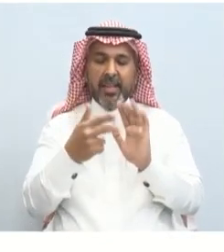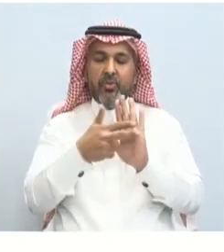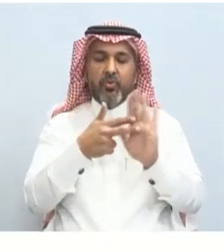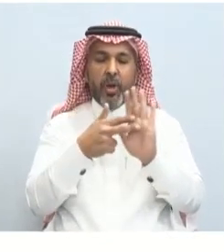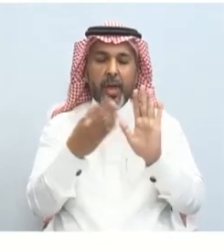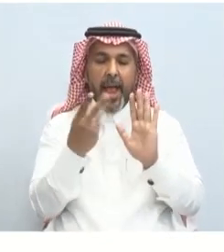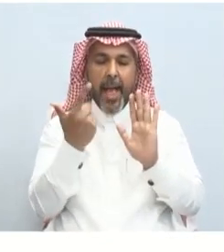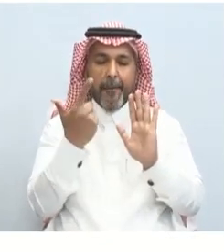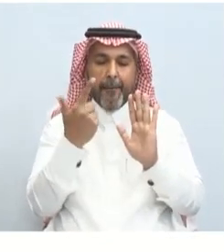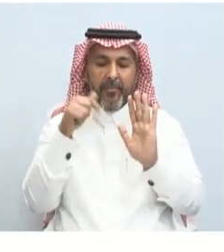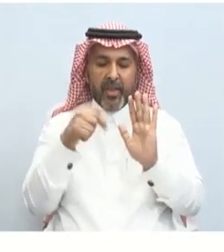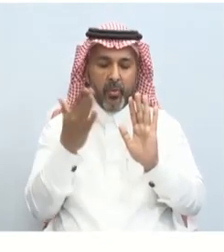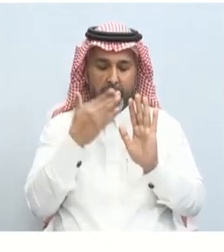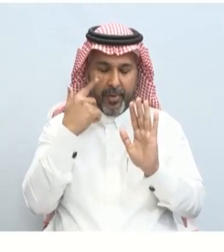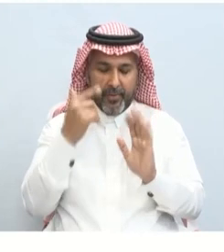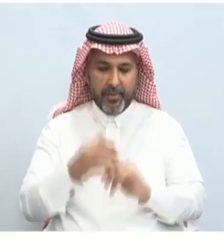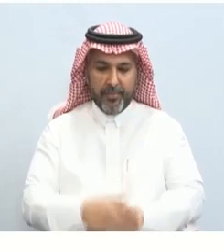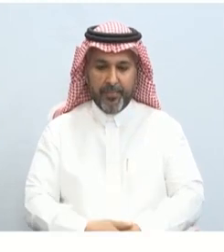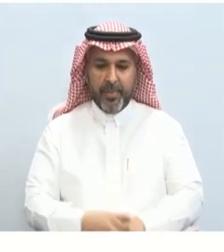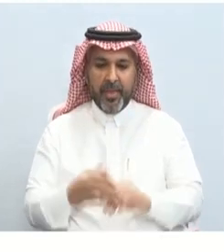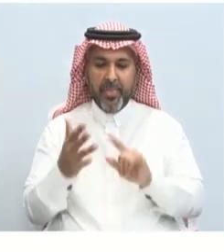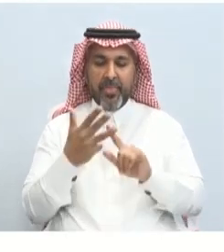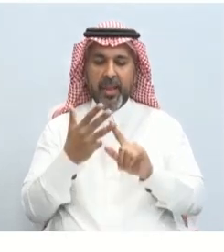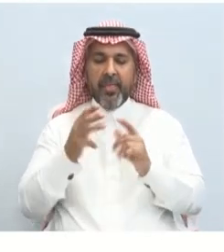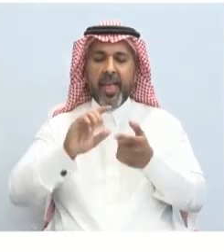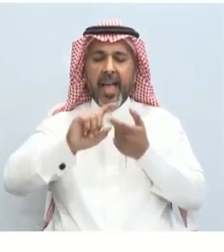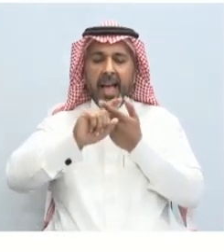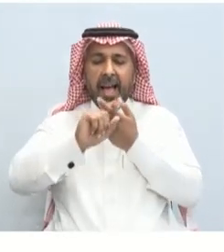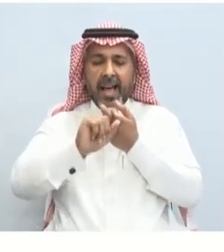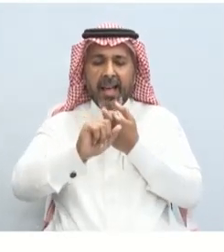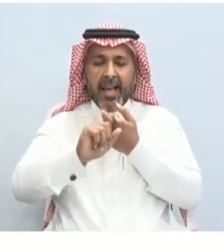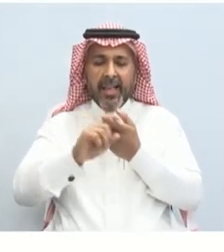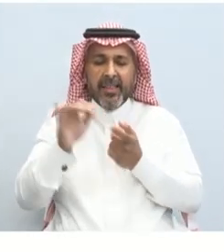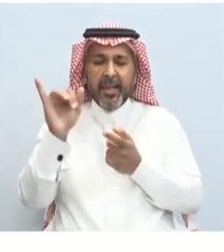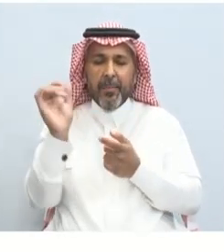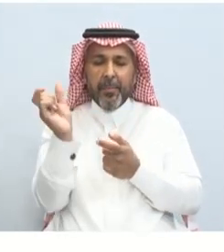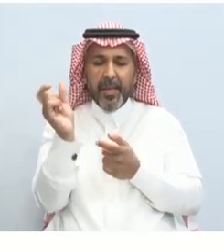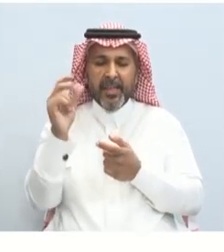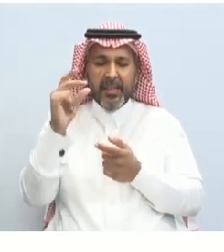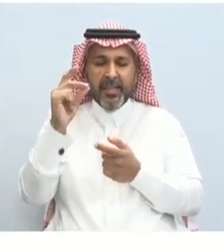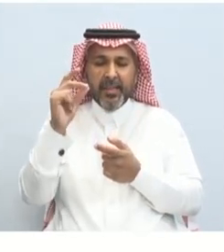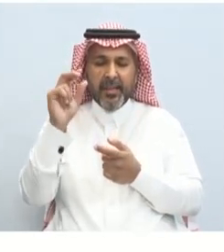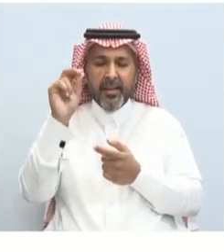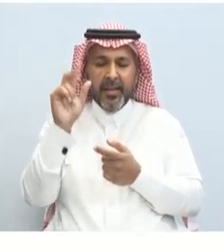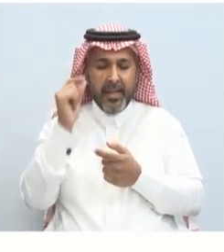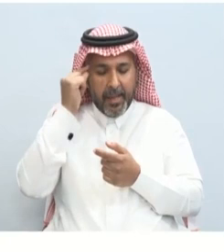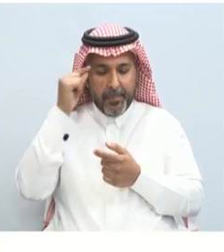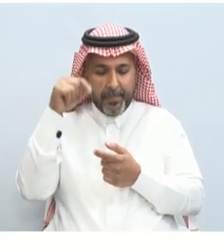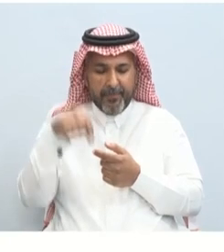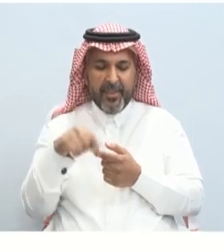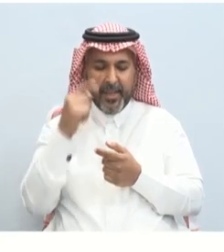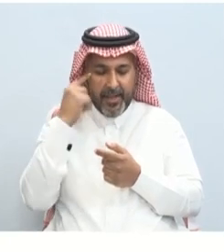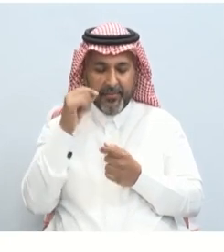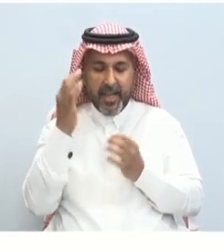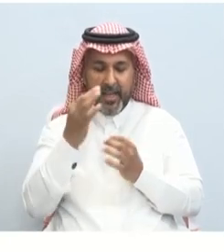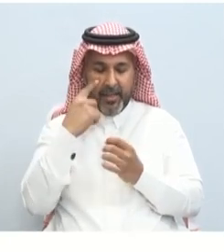ثلاثه علاقه او علاقات منطقيه تربط بين هذه المقدمات وبين النتيجه التي تلزم عنها